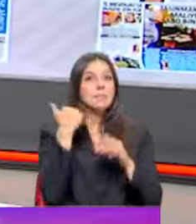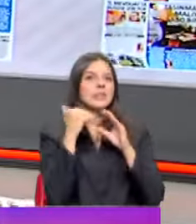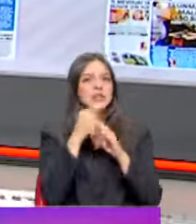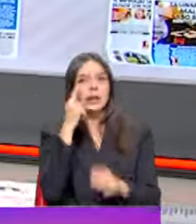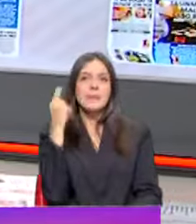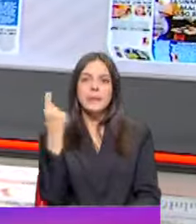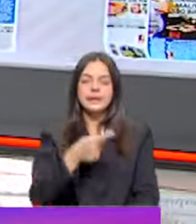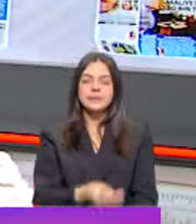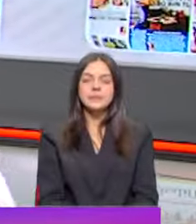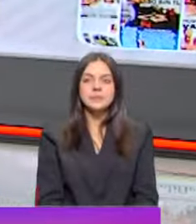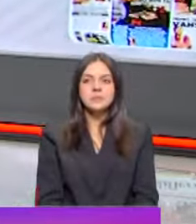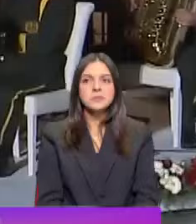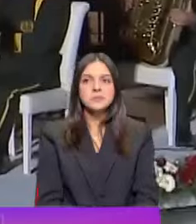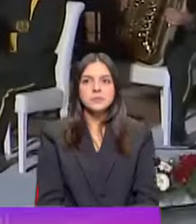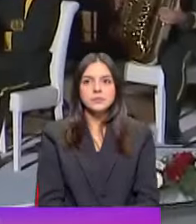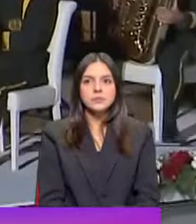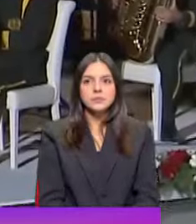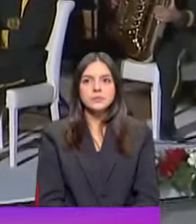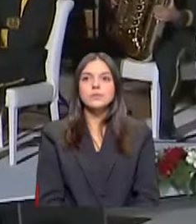mesajlarına bakalım.